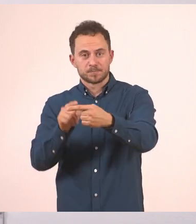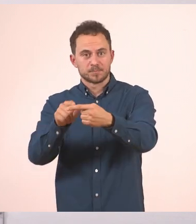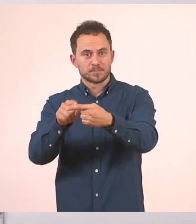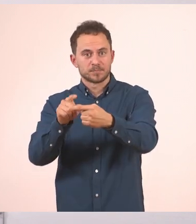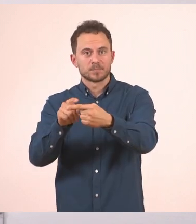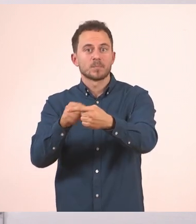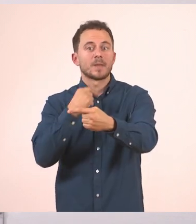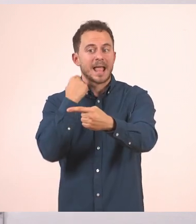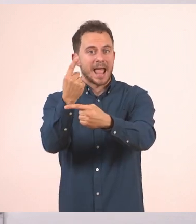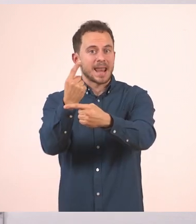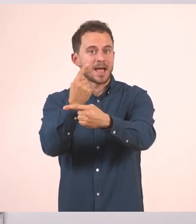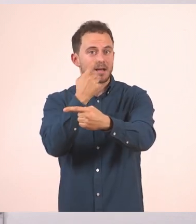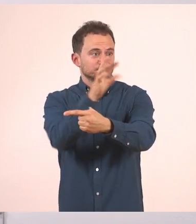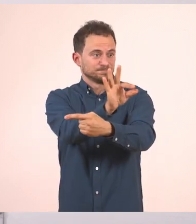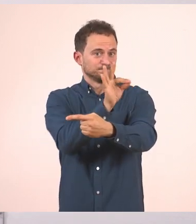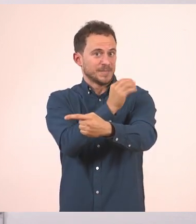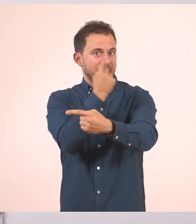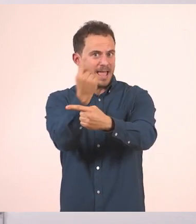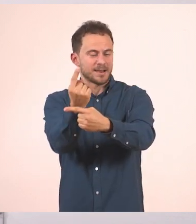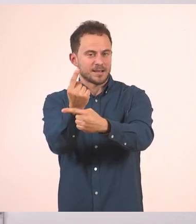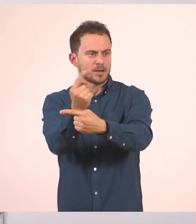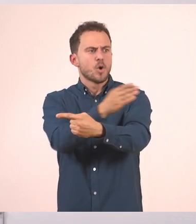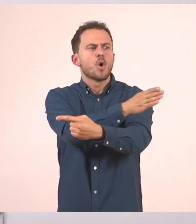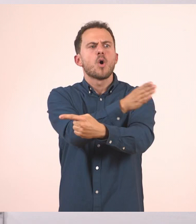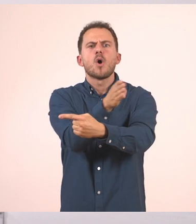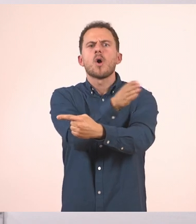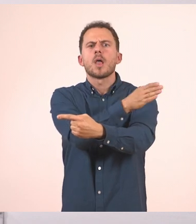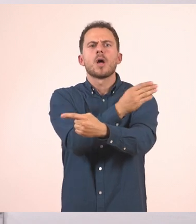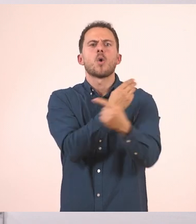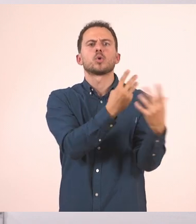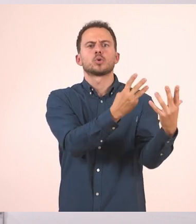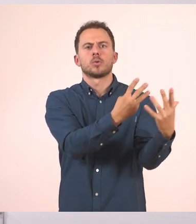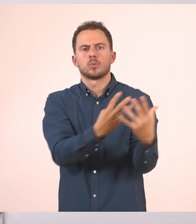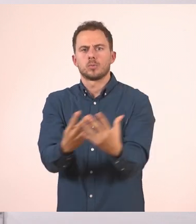Είναι το 1 από τα 8. 1, 8.